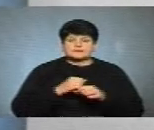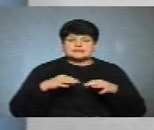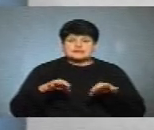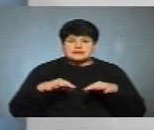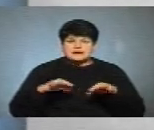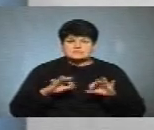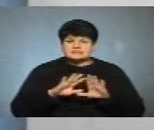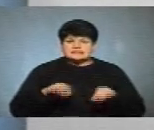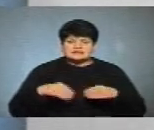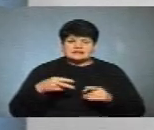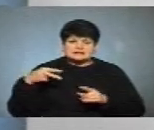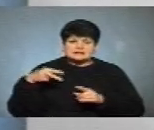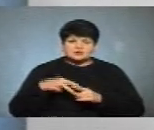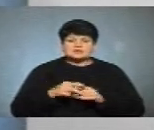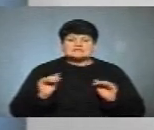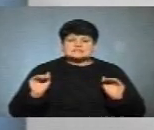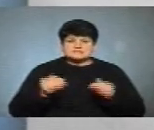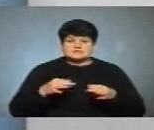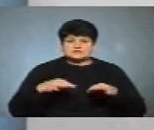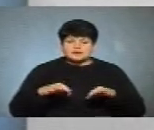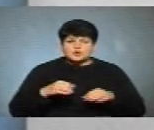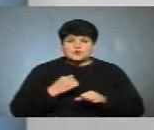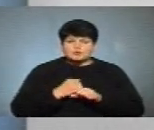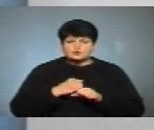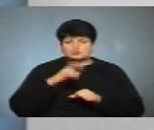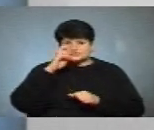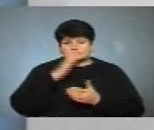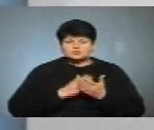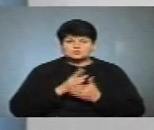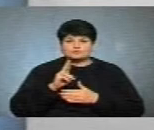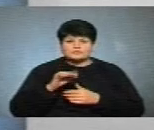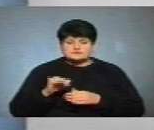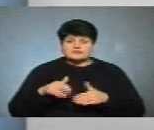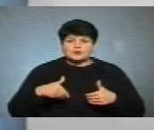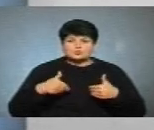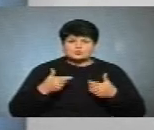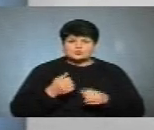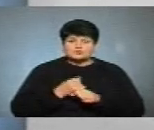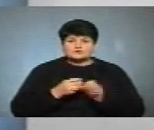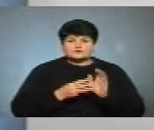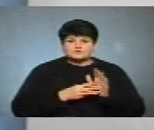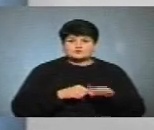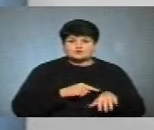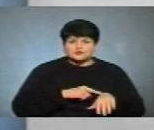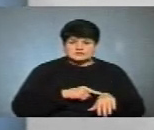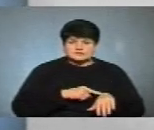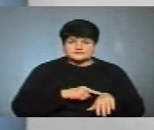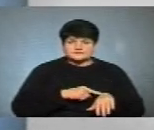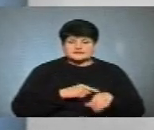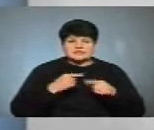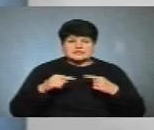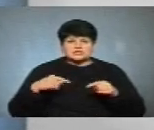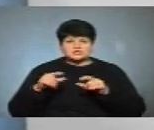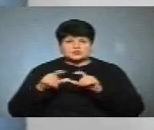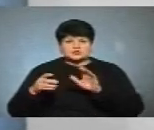транспорт не давати нагрузки і теж зменшити, то роботу державних службовців рекомендується робити з 8-ї години, інших